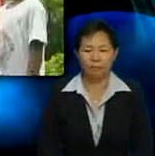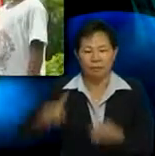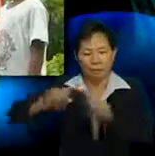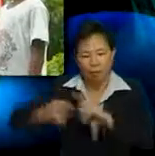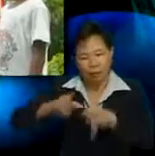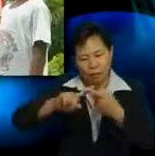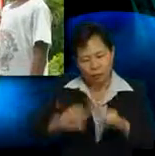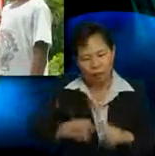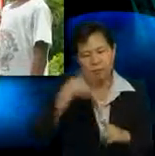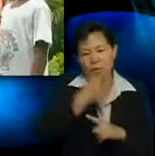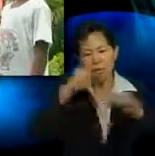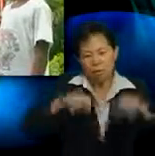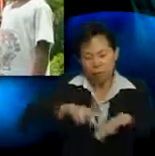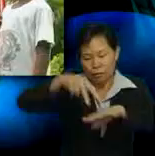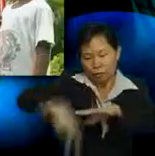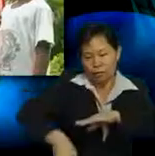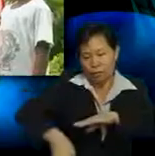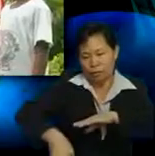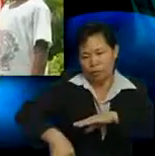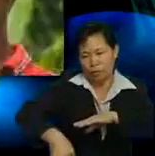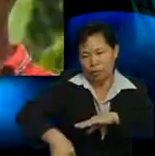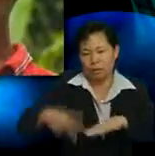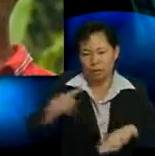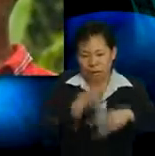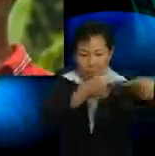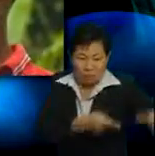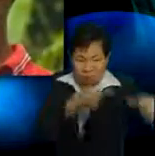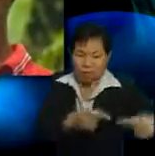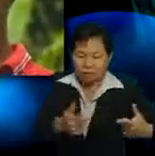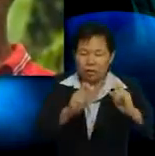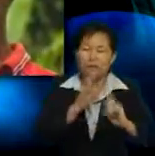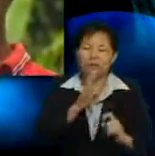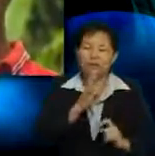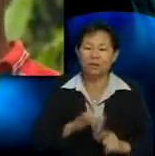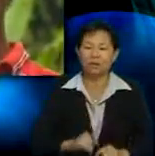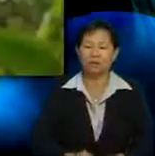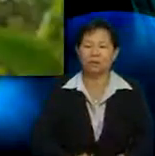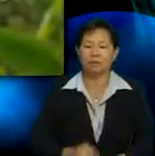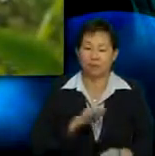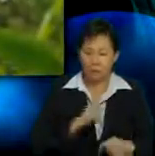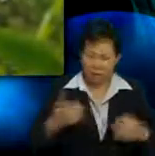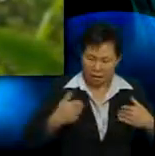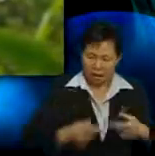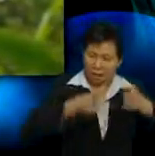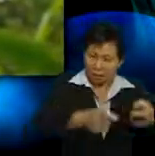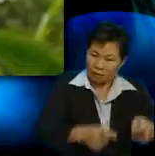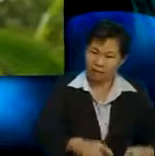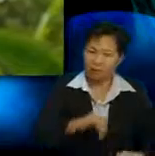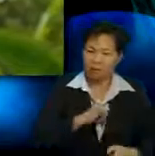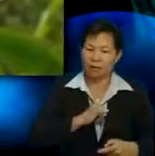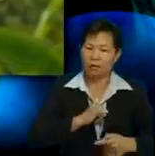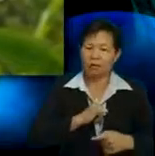Kawan-kawan, siapa yang boleh terjun paling jauh, kita lawan. Cepatlah cakap, apakah hadiahnya? Dalam sangkar aku